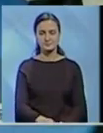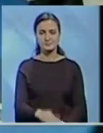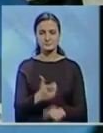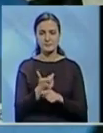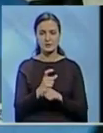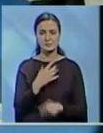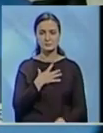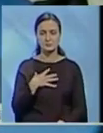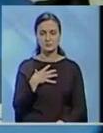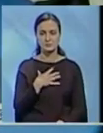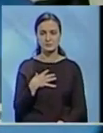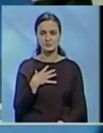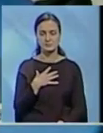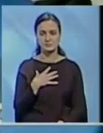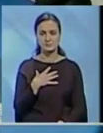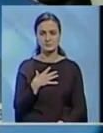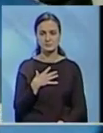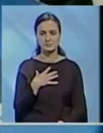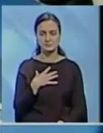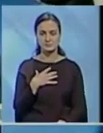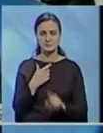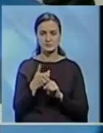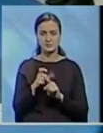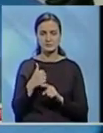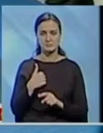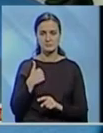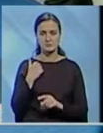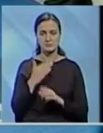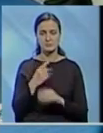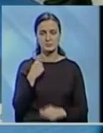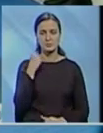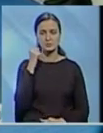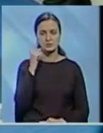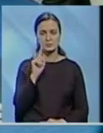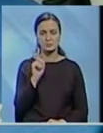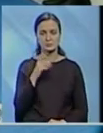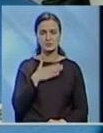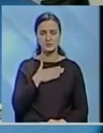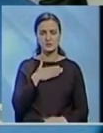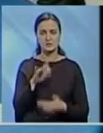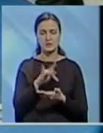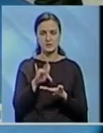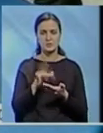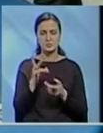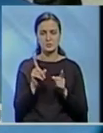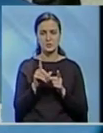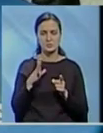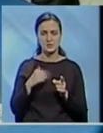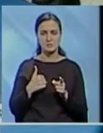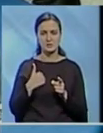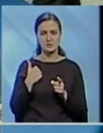ძალიან მნიშვნელოვანია და ძალიან ამაყი ვარ და მგონია, რომ ჩვენი ქვეყანაც უნდა იყოს